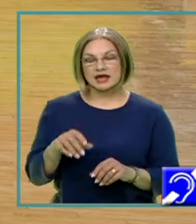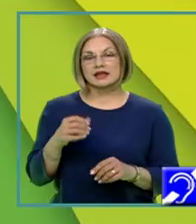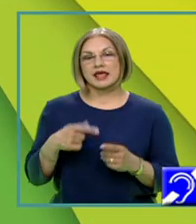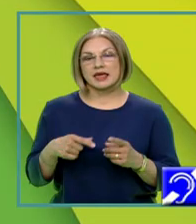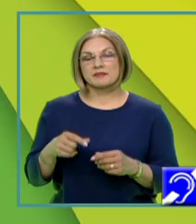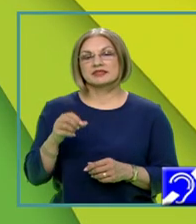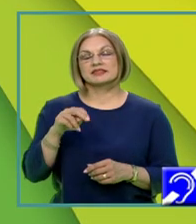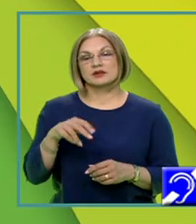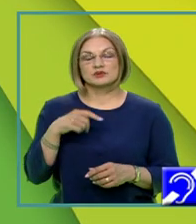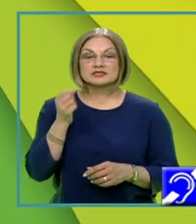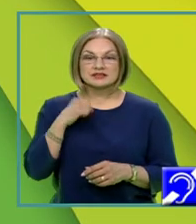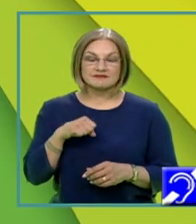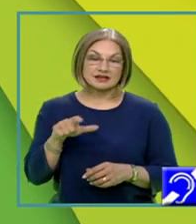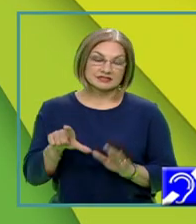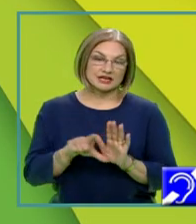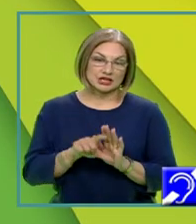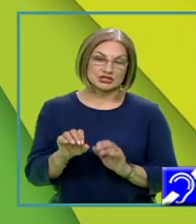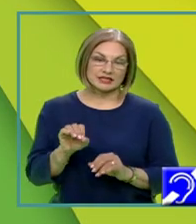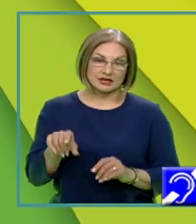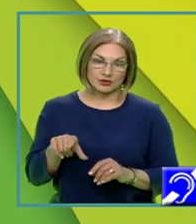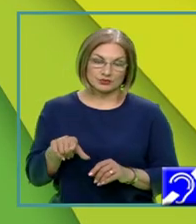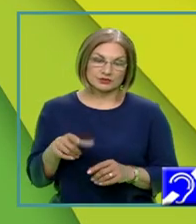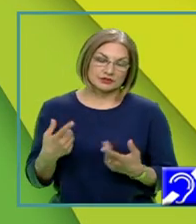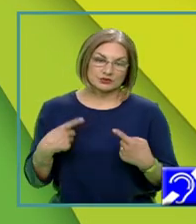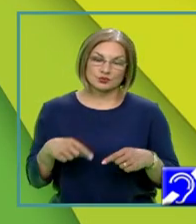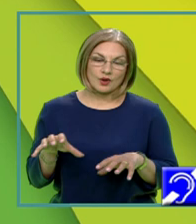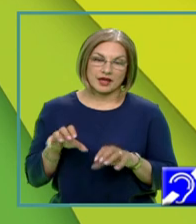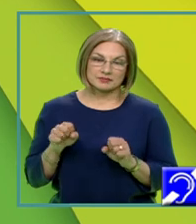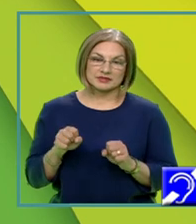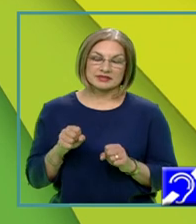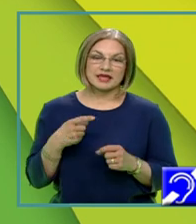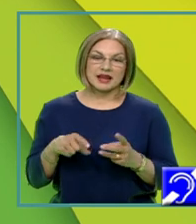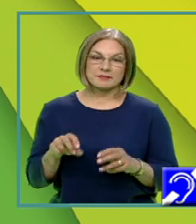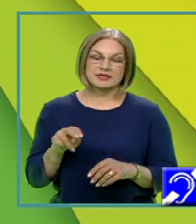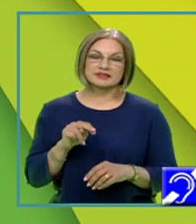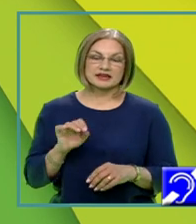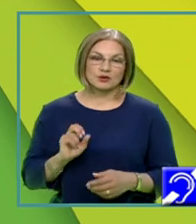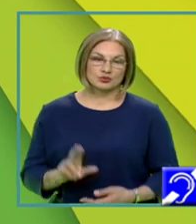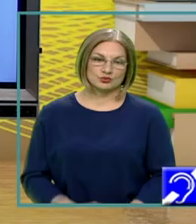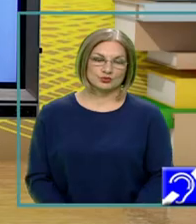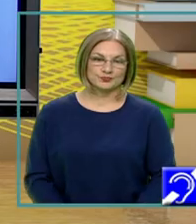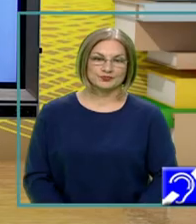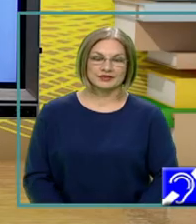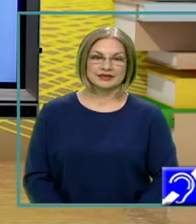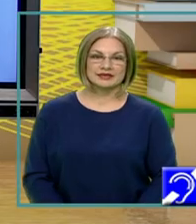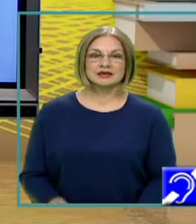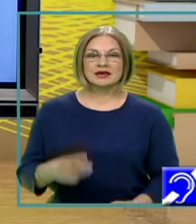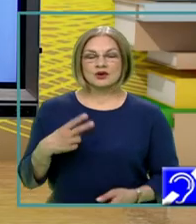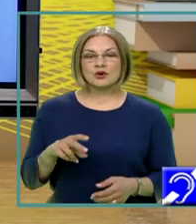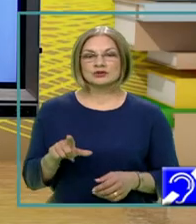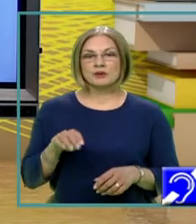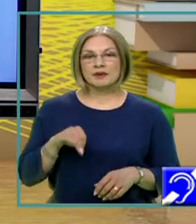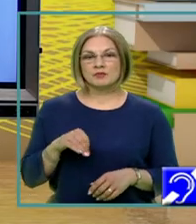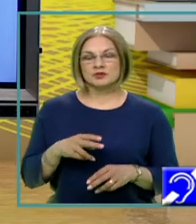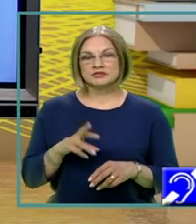falsă Deci legea de compoziție cerculeț nu admite element neutru continuăm pe mulțimea numerelor